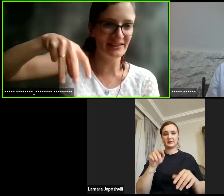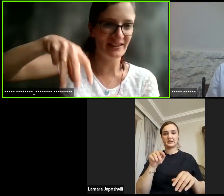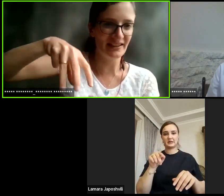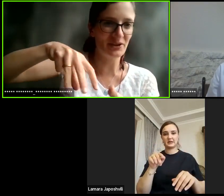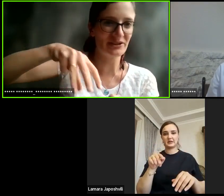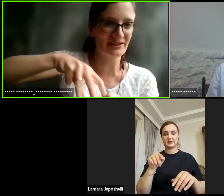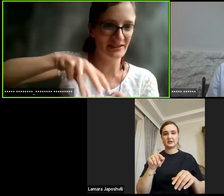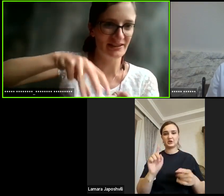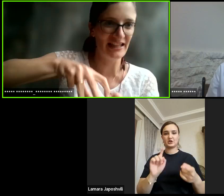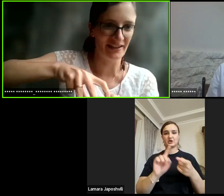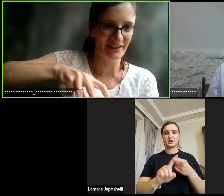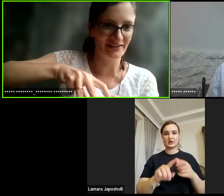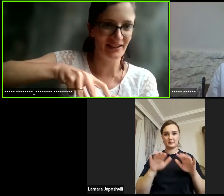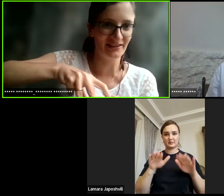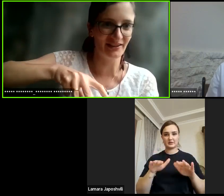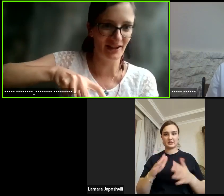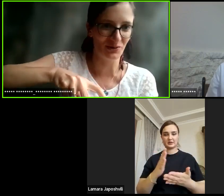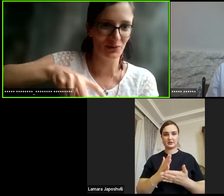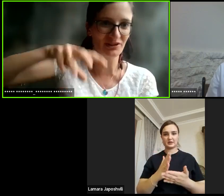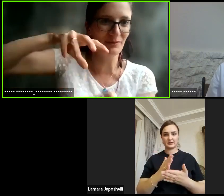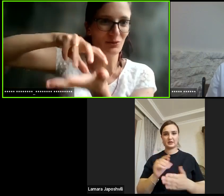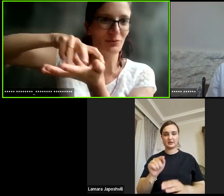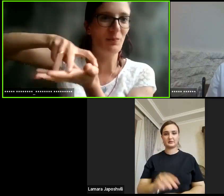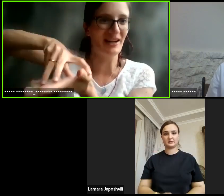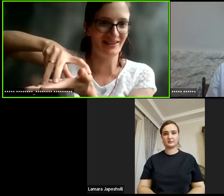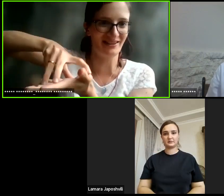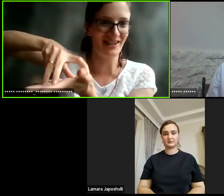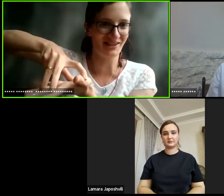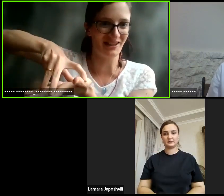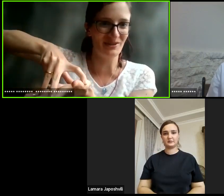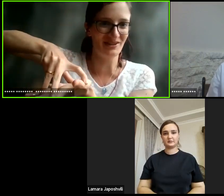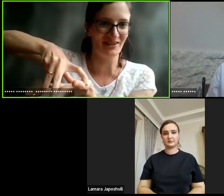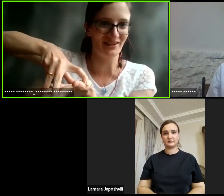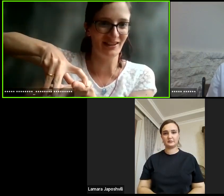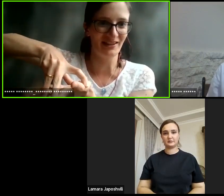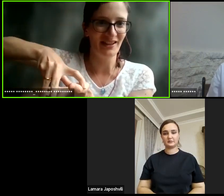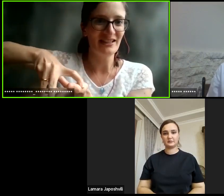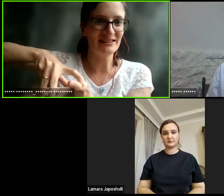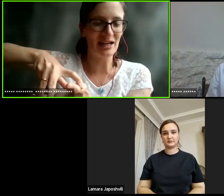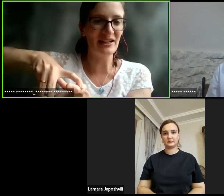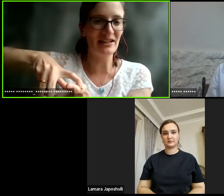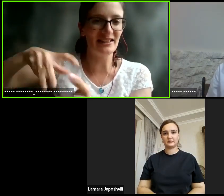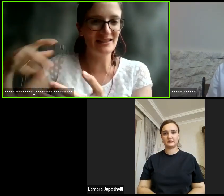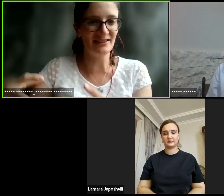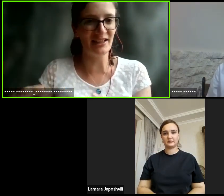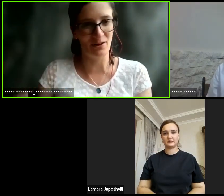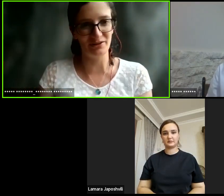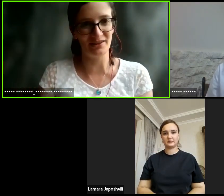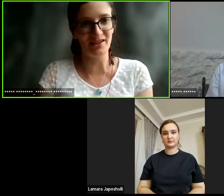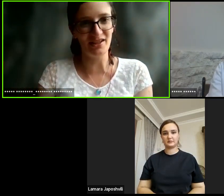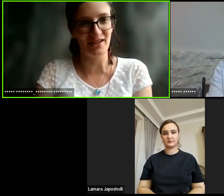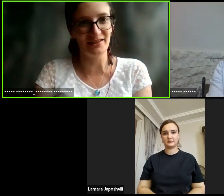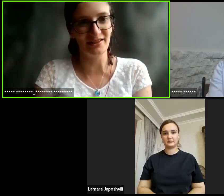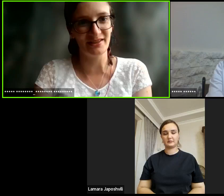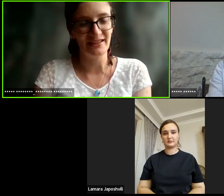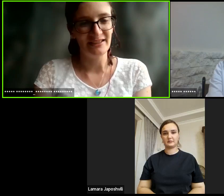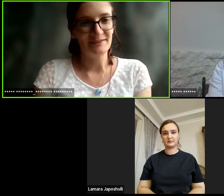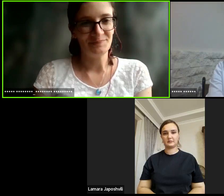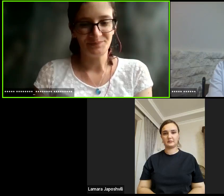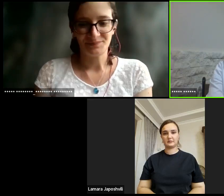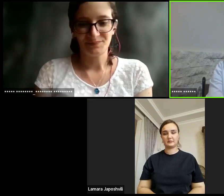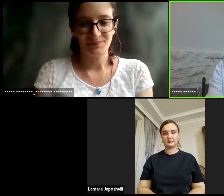შეხების წერტილი აქვს საყრდენთან ხელჯოხს და მით უფრო ფართია ეს შეხების წერტილი. სტაბილიზაციიდან გამომდინარეა ეს.